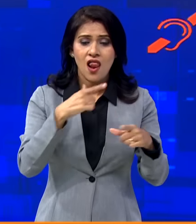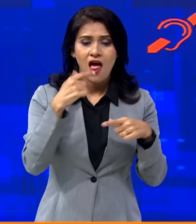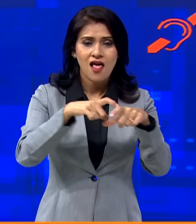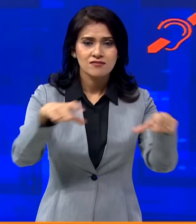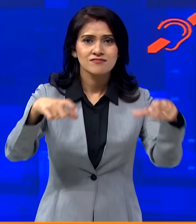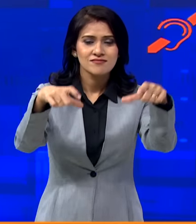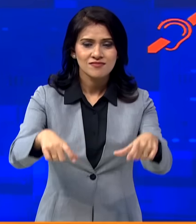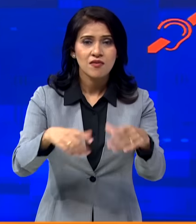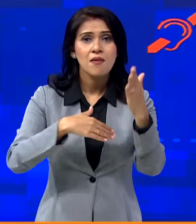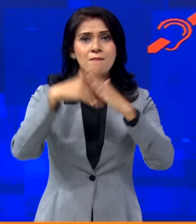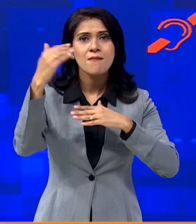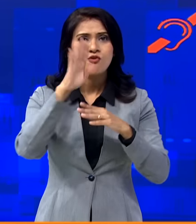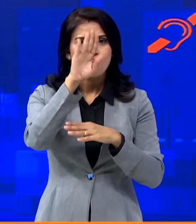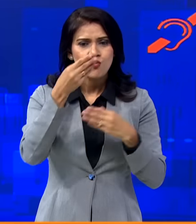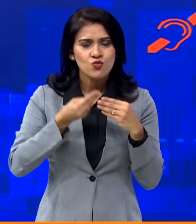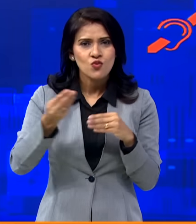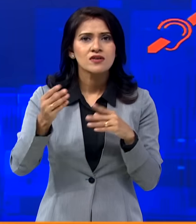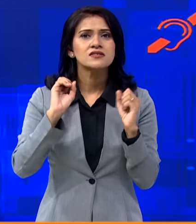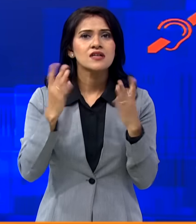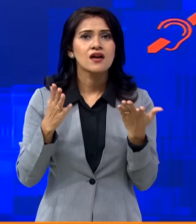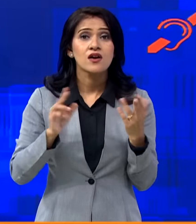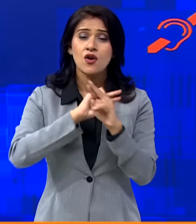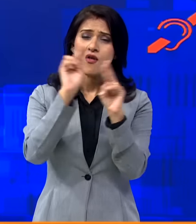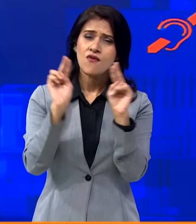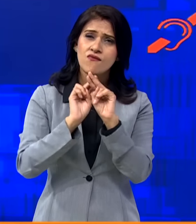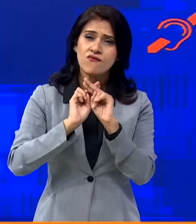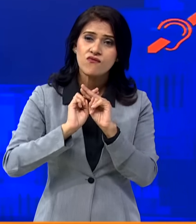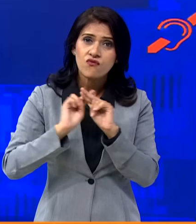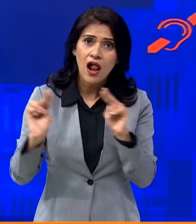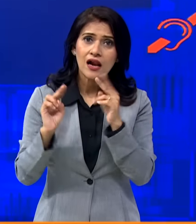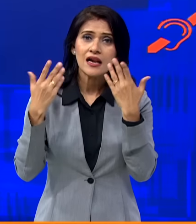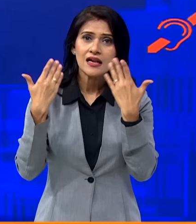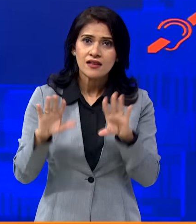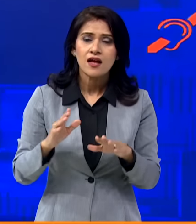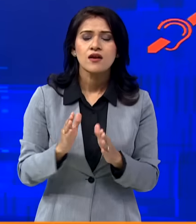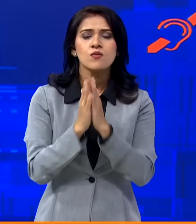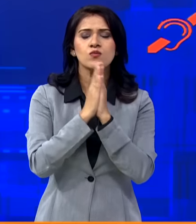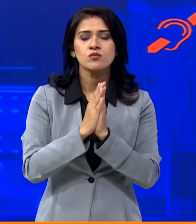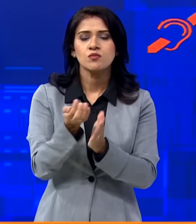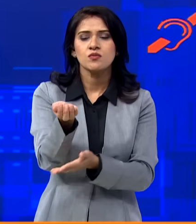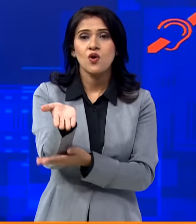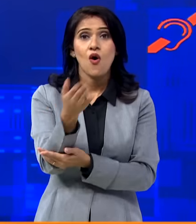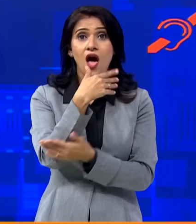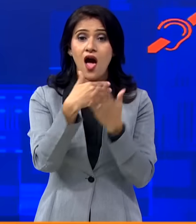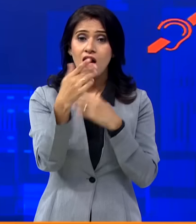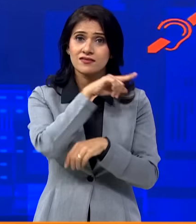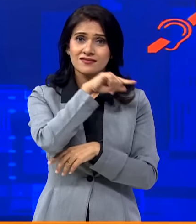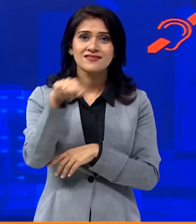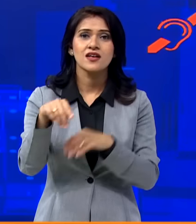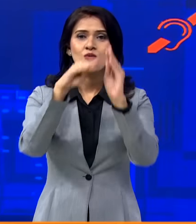तो भगवान कल्की के धाम के निर्माण को पूर्ण होने के पश्चात प्राण प्रतिष्ठा भी तो उन्हीं के हाथ